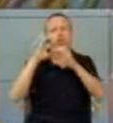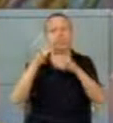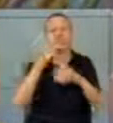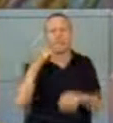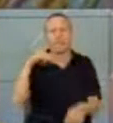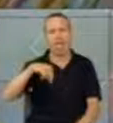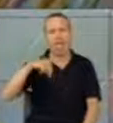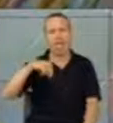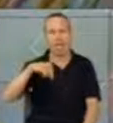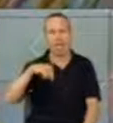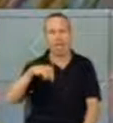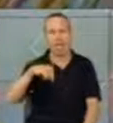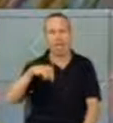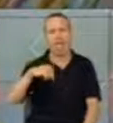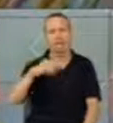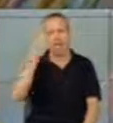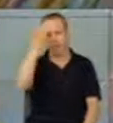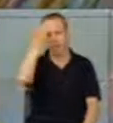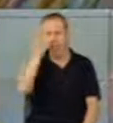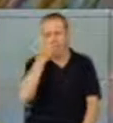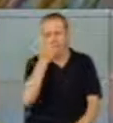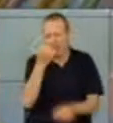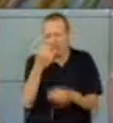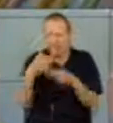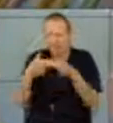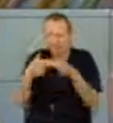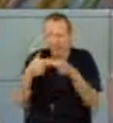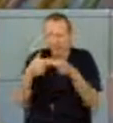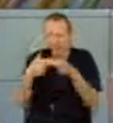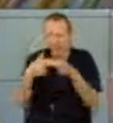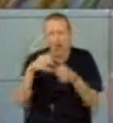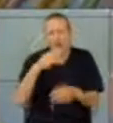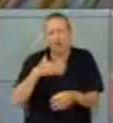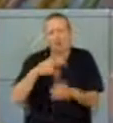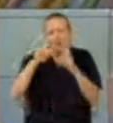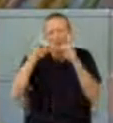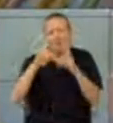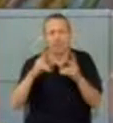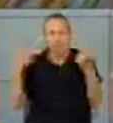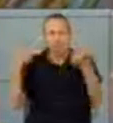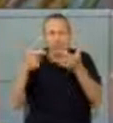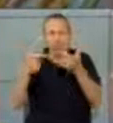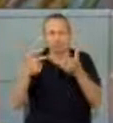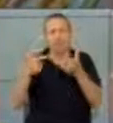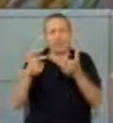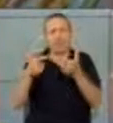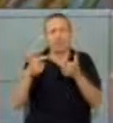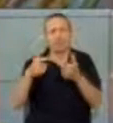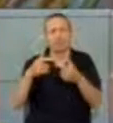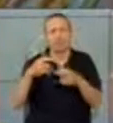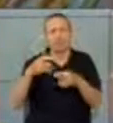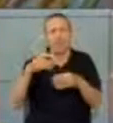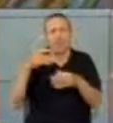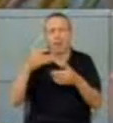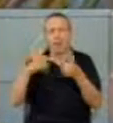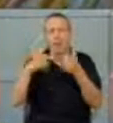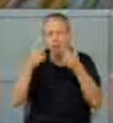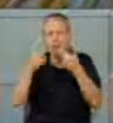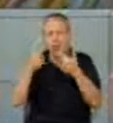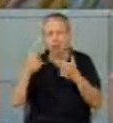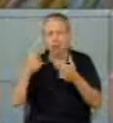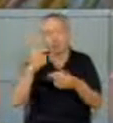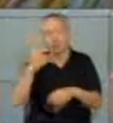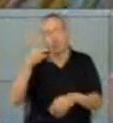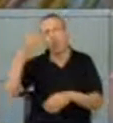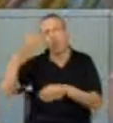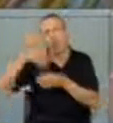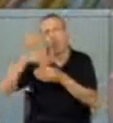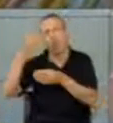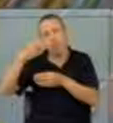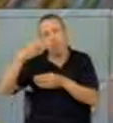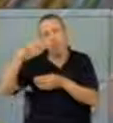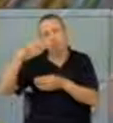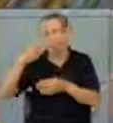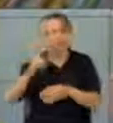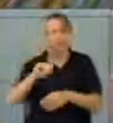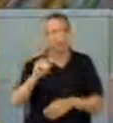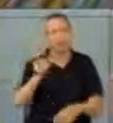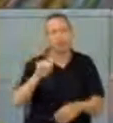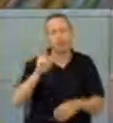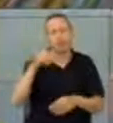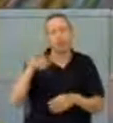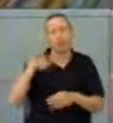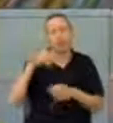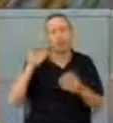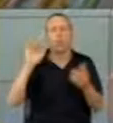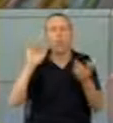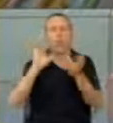הישראלית, שהחמאס אוטוטו, זה הפסקת אש, זה פרשנים יושבים, תוך יומיים, שלושה, ממש לא. אנחנו עומדים מול